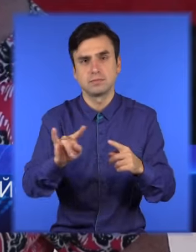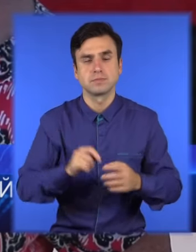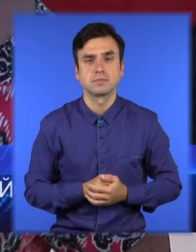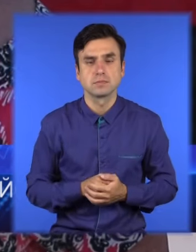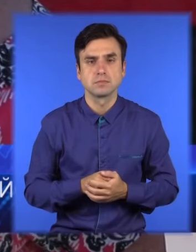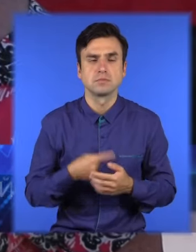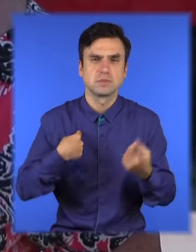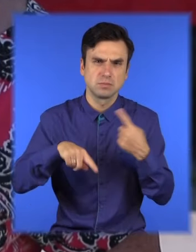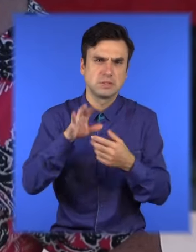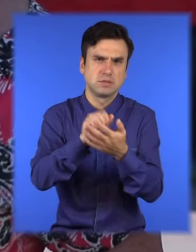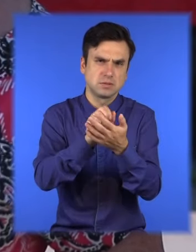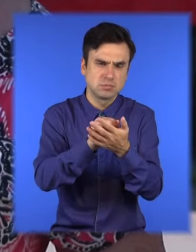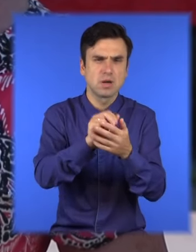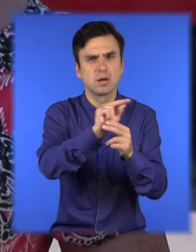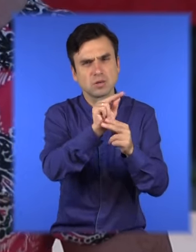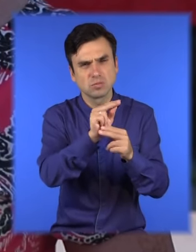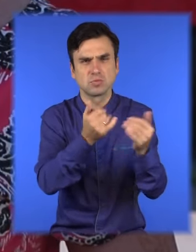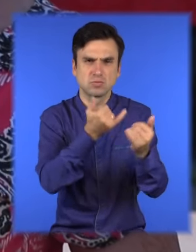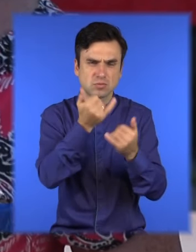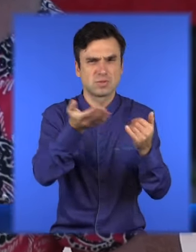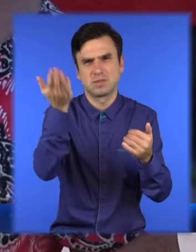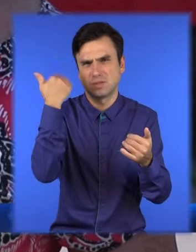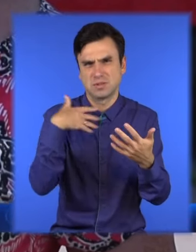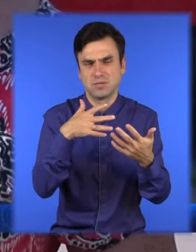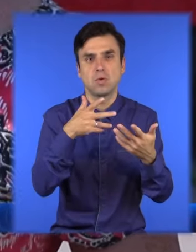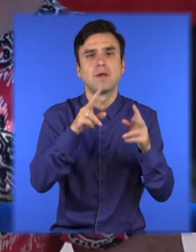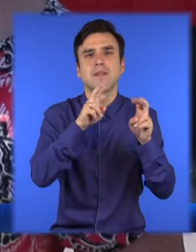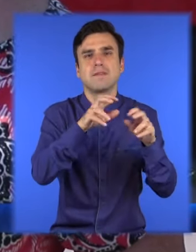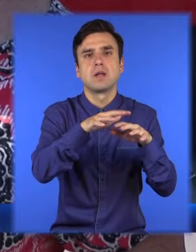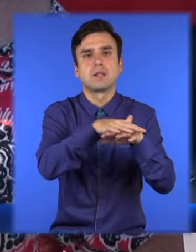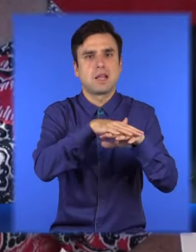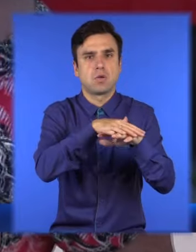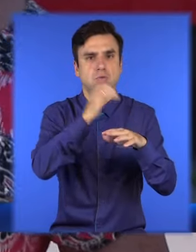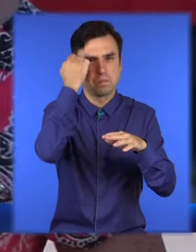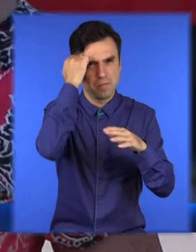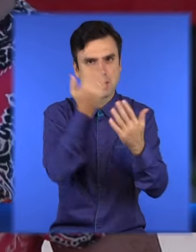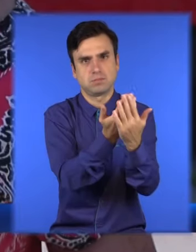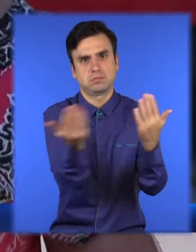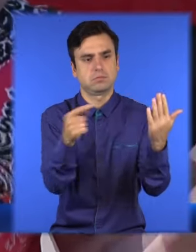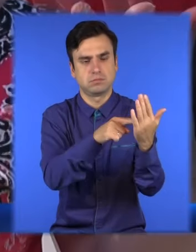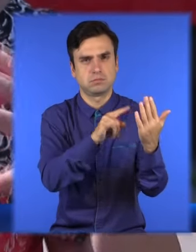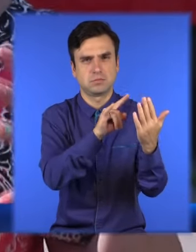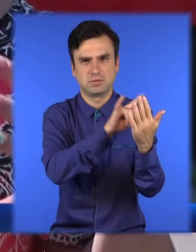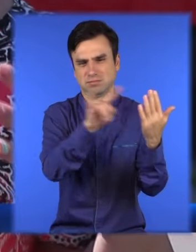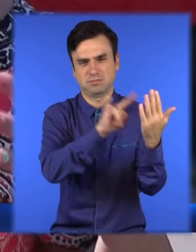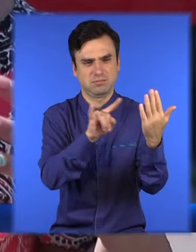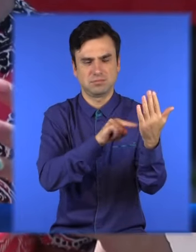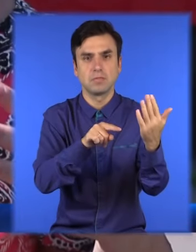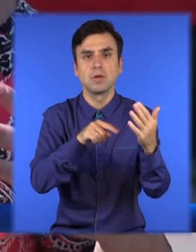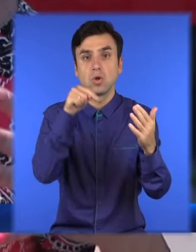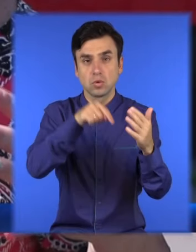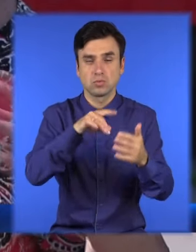її назвали. Тут проходять заходи завжди патріотичні. І якби П'ятак у нас – це таке місце,